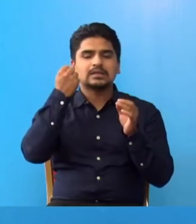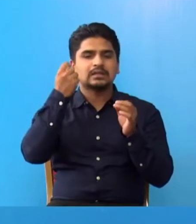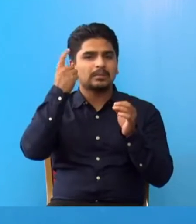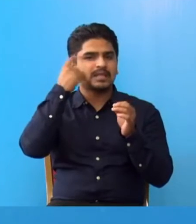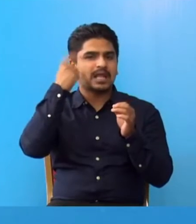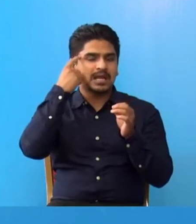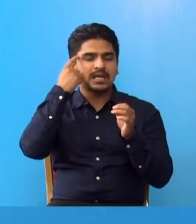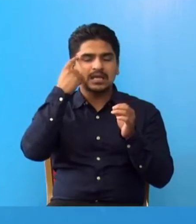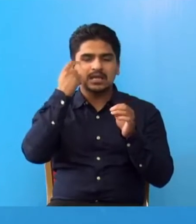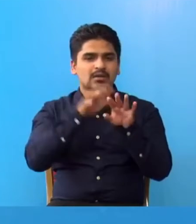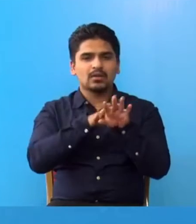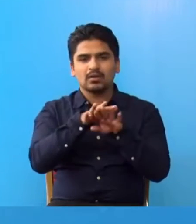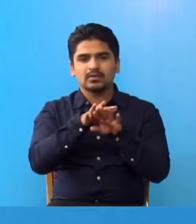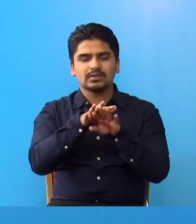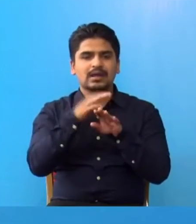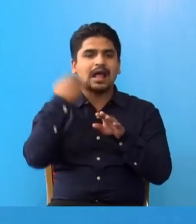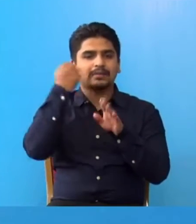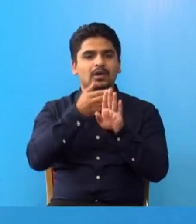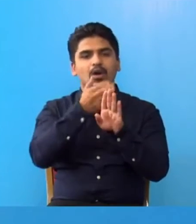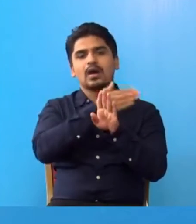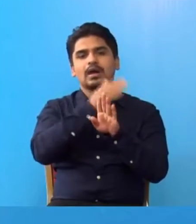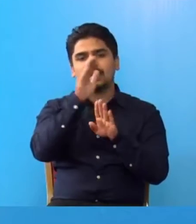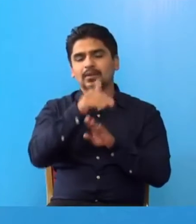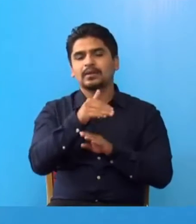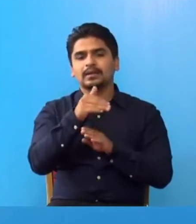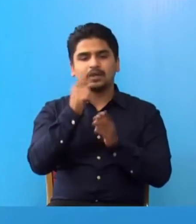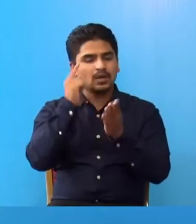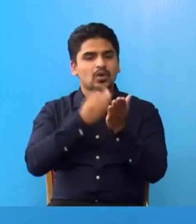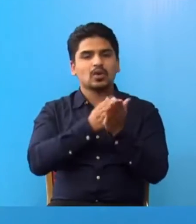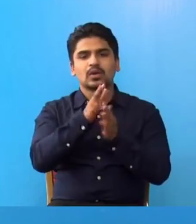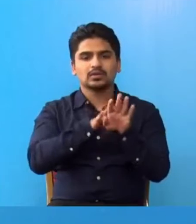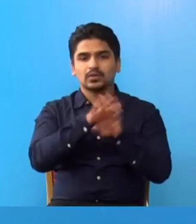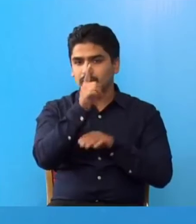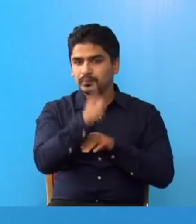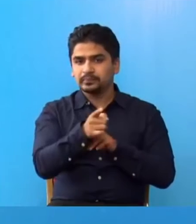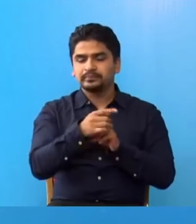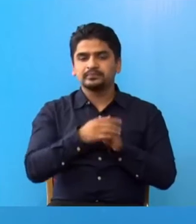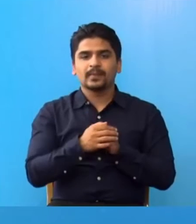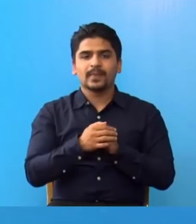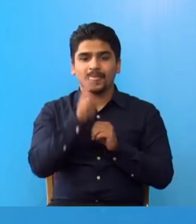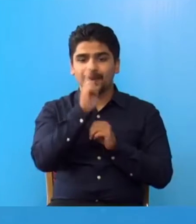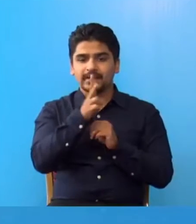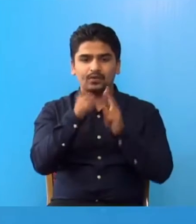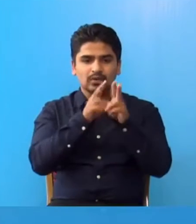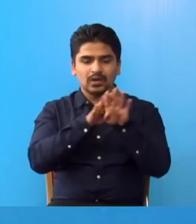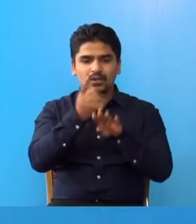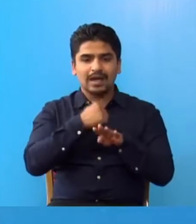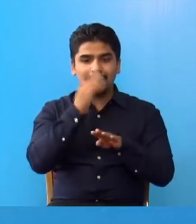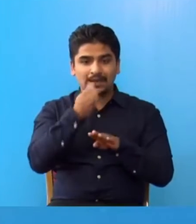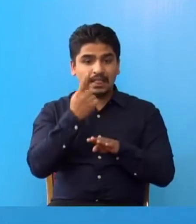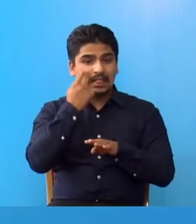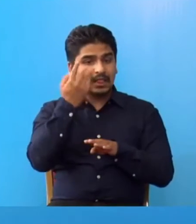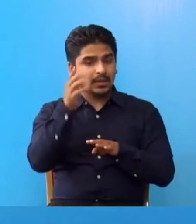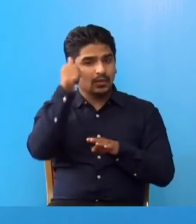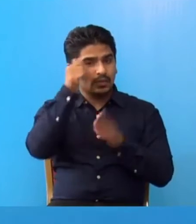यो आत्मात्या बन्दा पहला आूने जुन किशिम का यो परिशुचा करू होन्छा, इस्ता कुड़ा आरू आमी ले देखियों